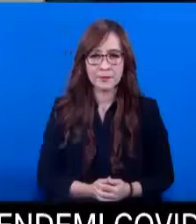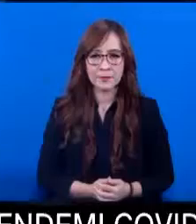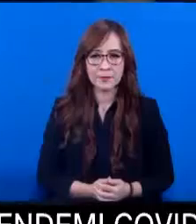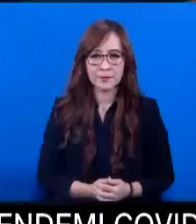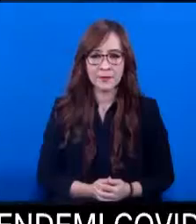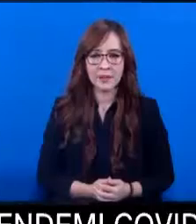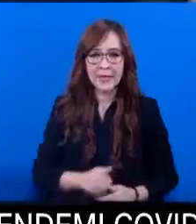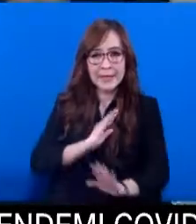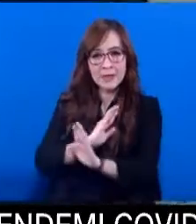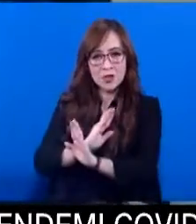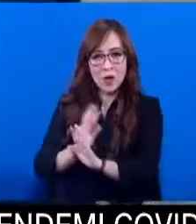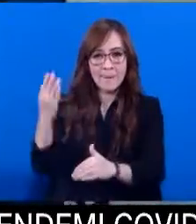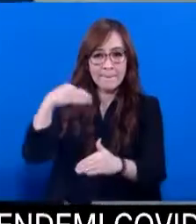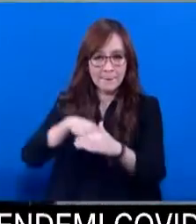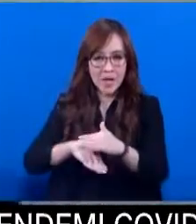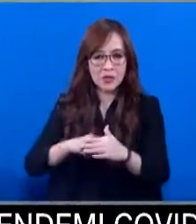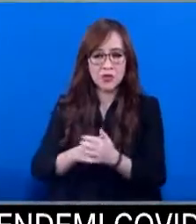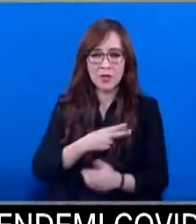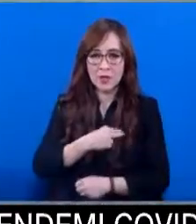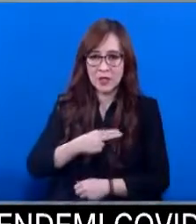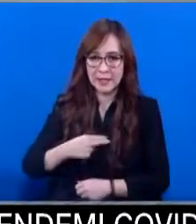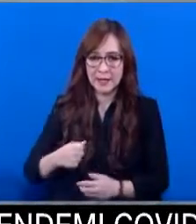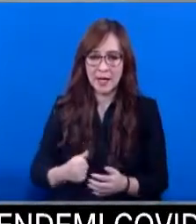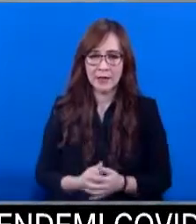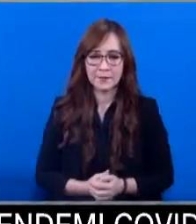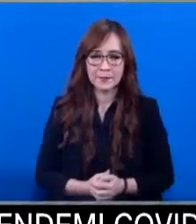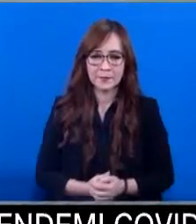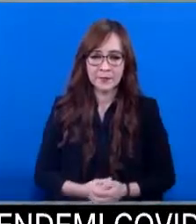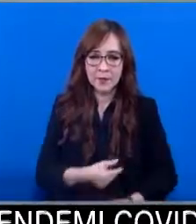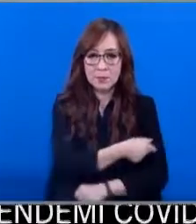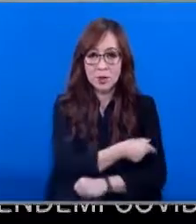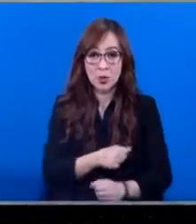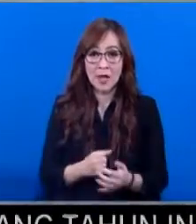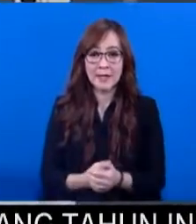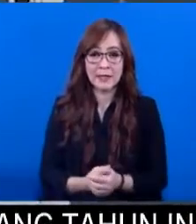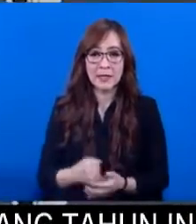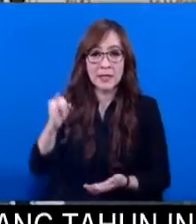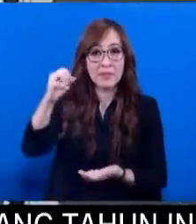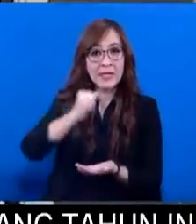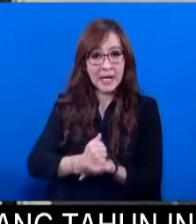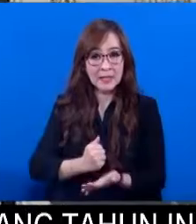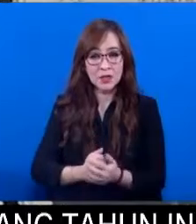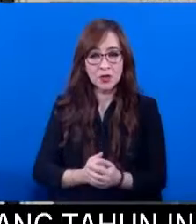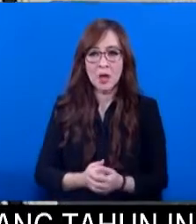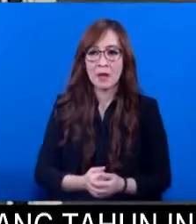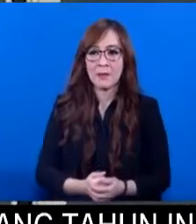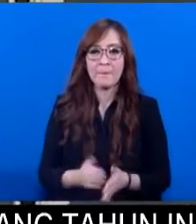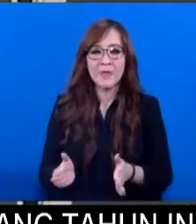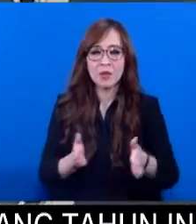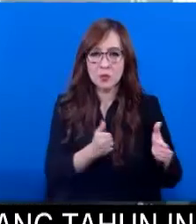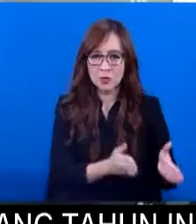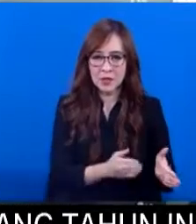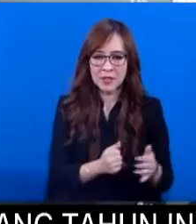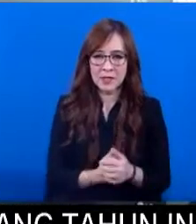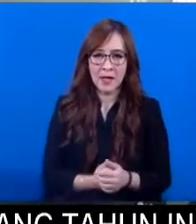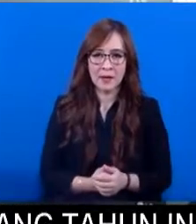Kong ditolak masuk ke tanah air. Dirjen Imigrasi juga menangguhkan sementara pemberian visa kunjungan dan visa tinggal terbatas bagi warga